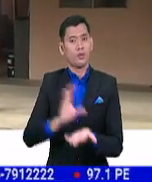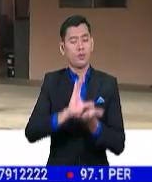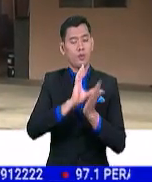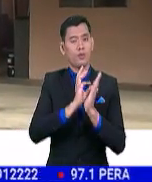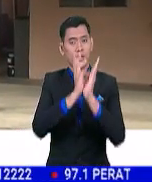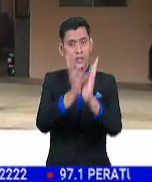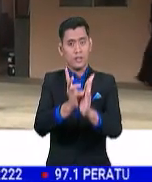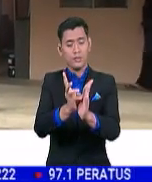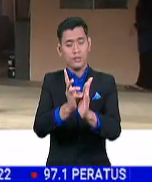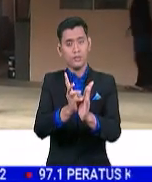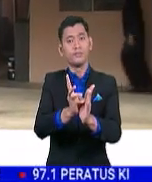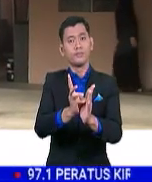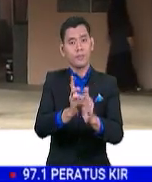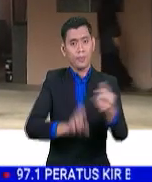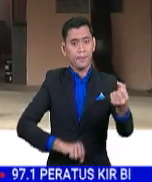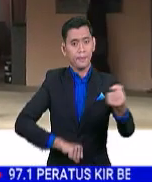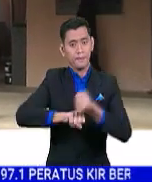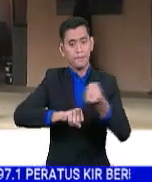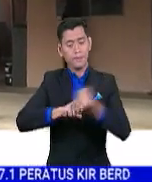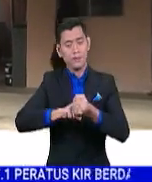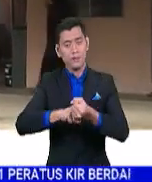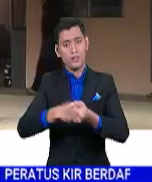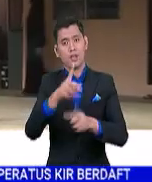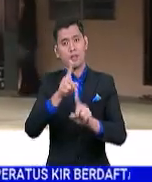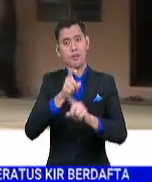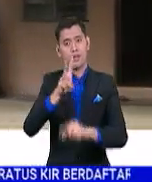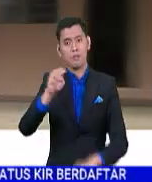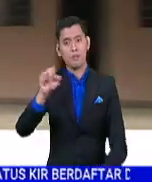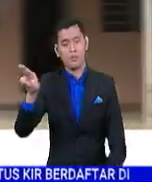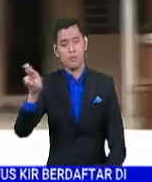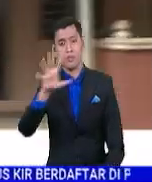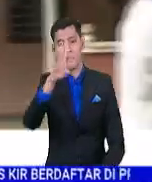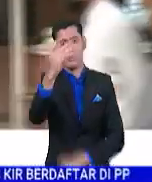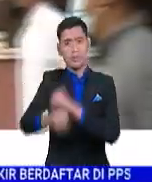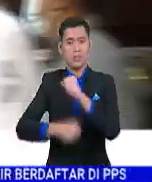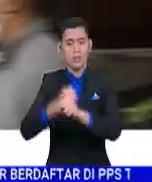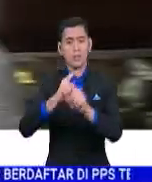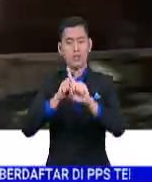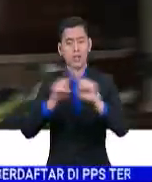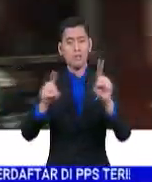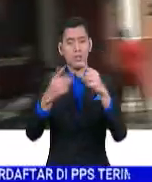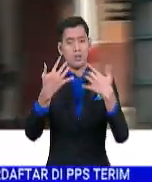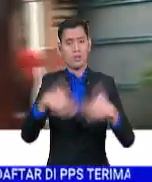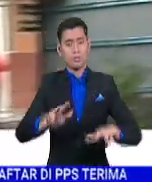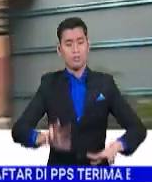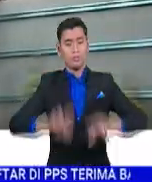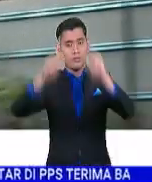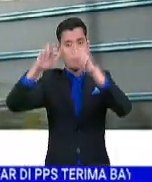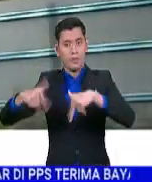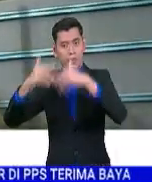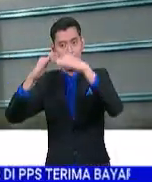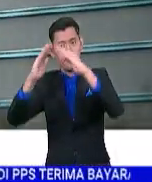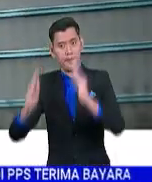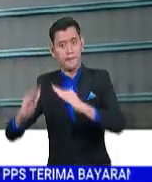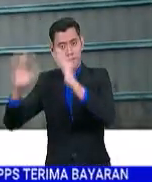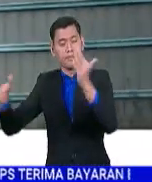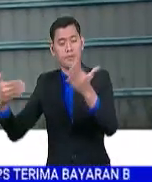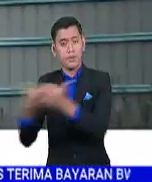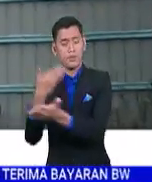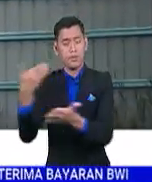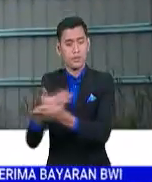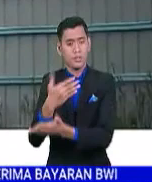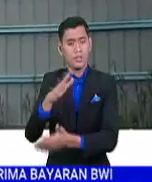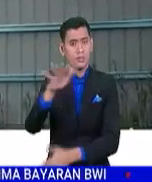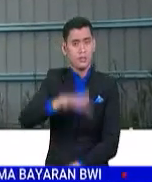menerusi MOU antara beliau dan pemilik tersebut pada 5 tahun lalu. Malah pihaknya sudah membina beberapa bangunan tambahan yang baru